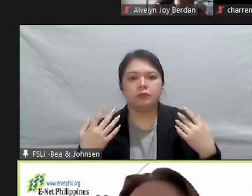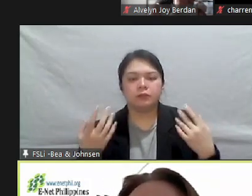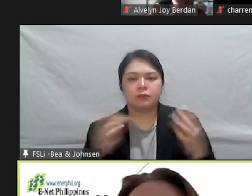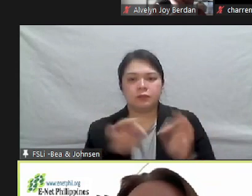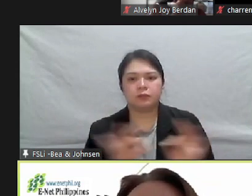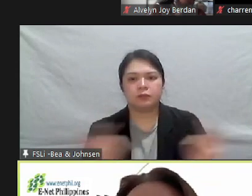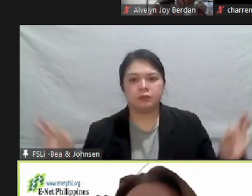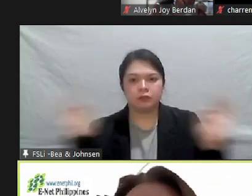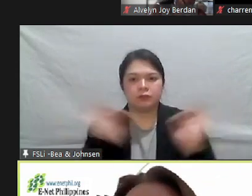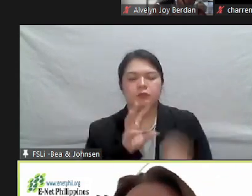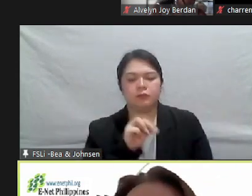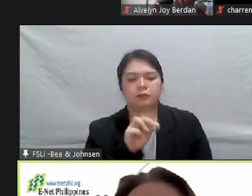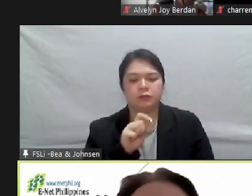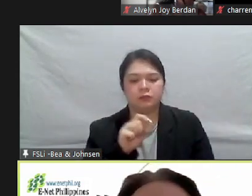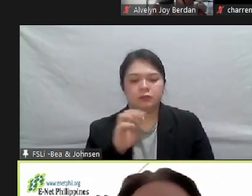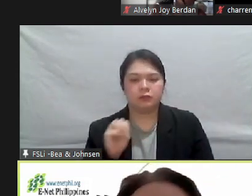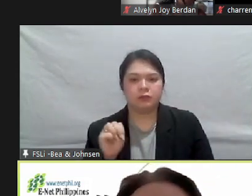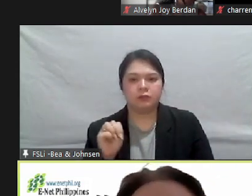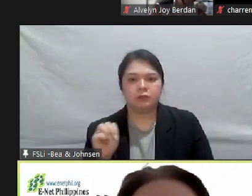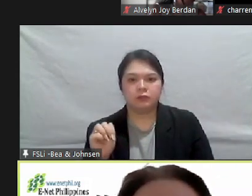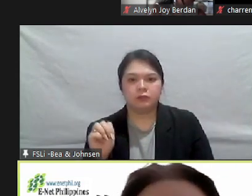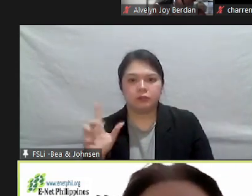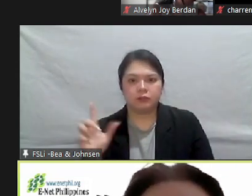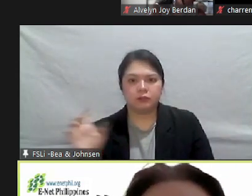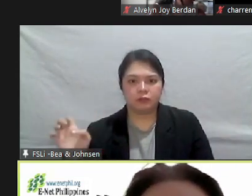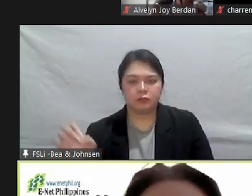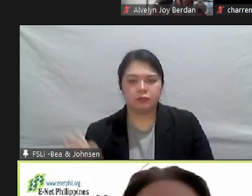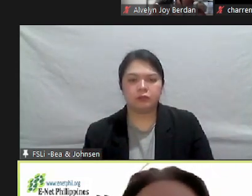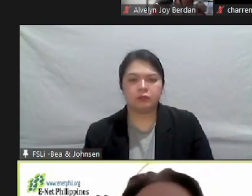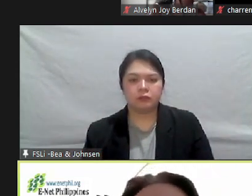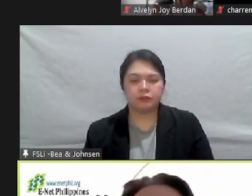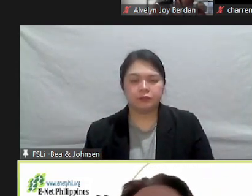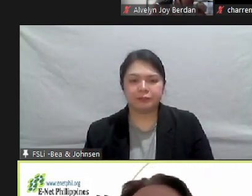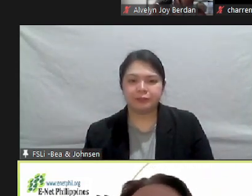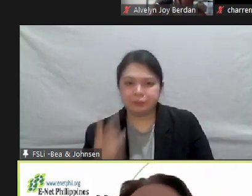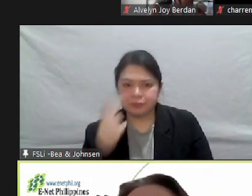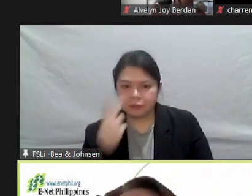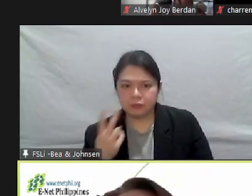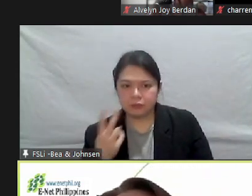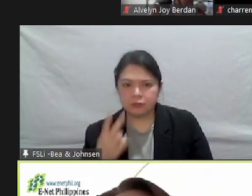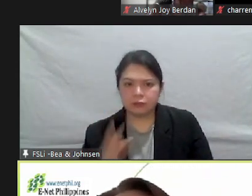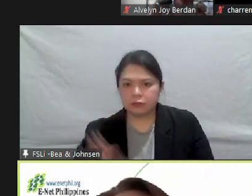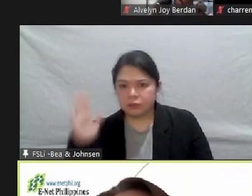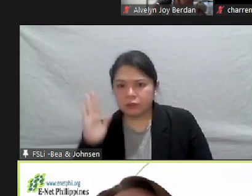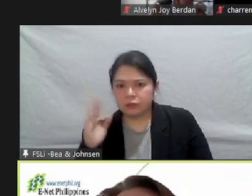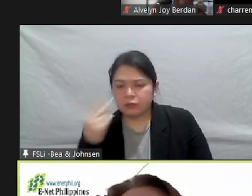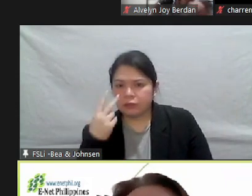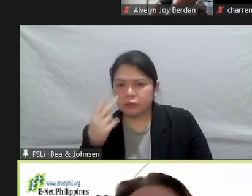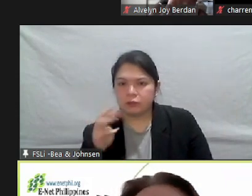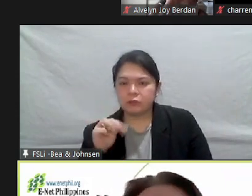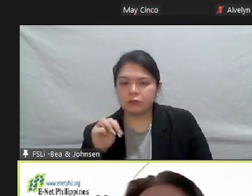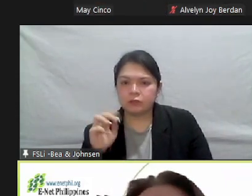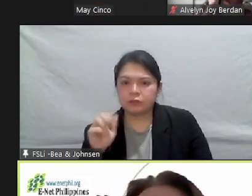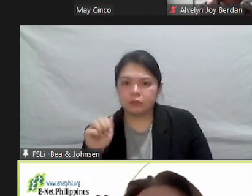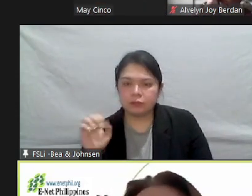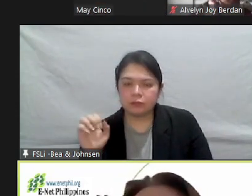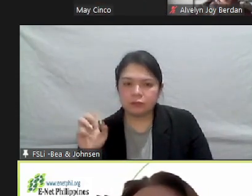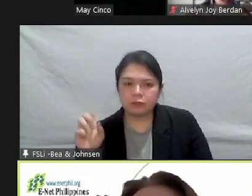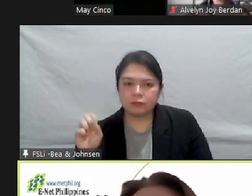sa MTBMLE. Yes, nakikita ko yung kamay ni May. May 5,